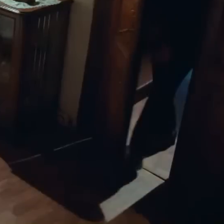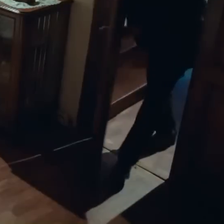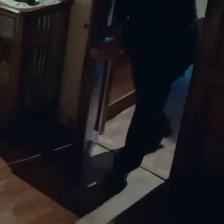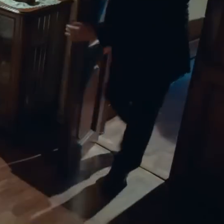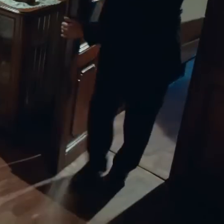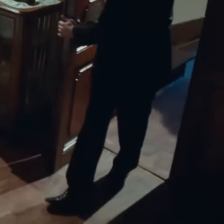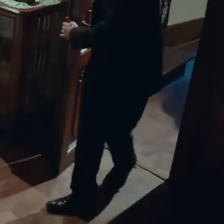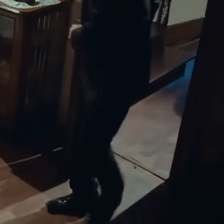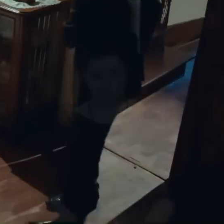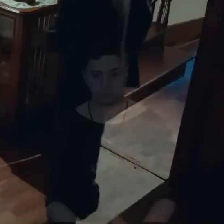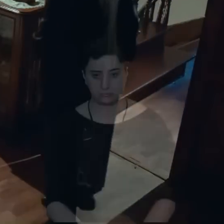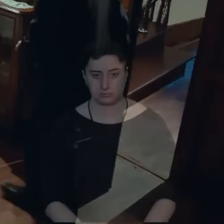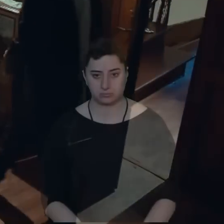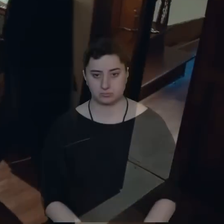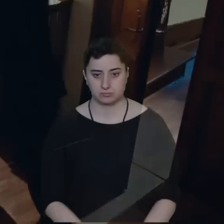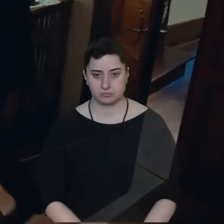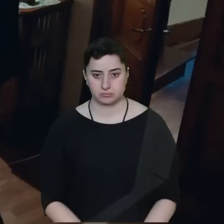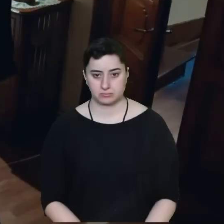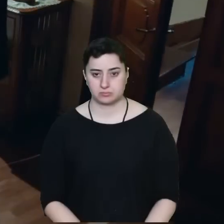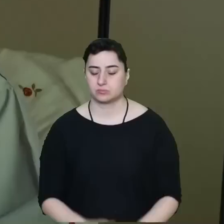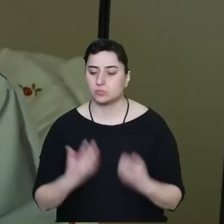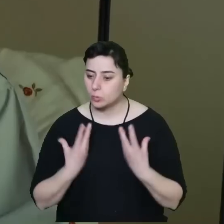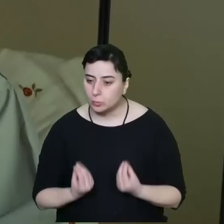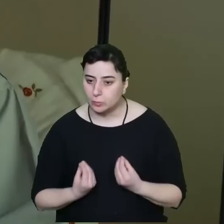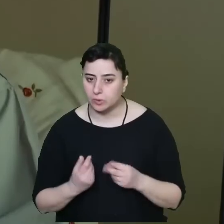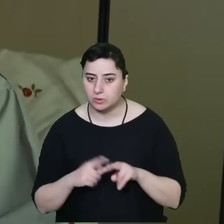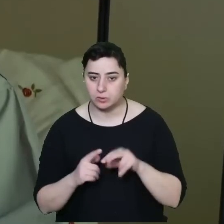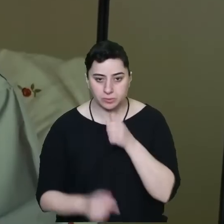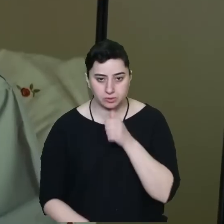Adnan gri saten yakalıklı bir röpte şambırla. Buyurun Adnan Bey.